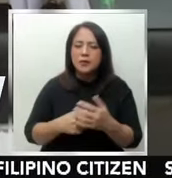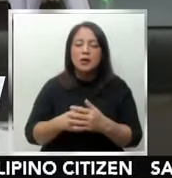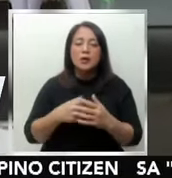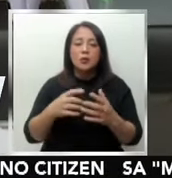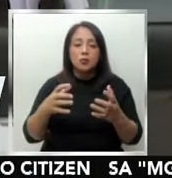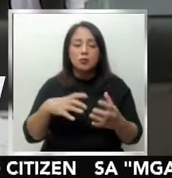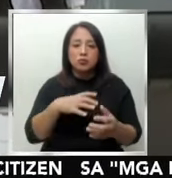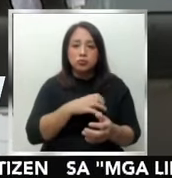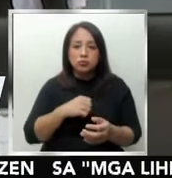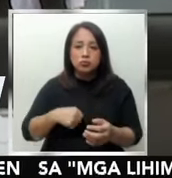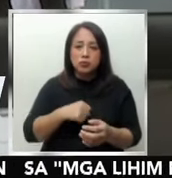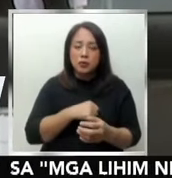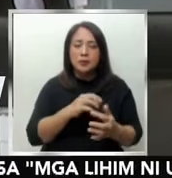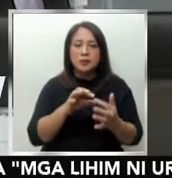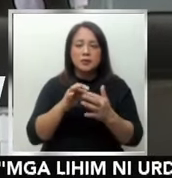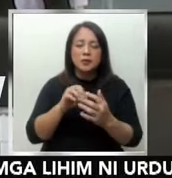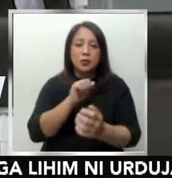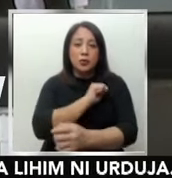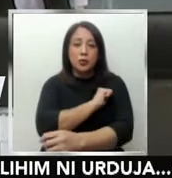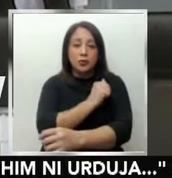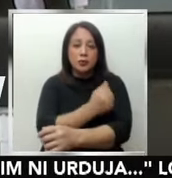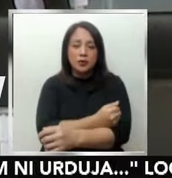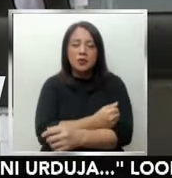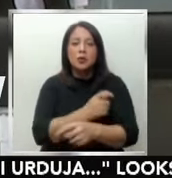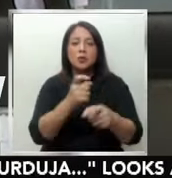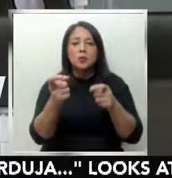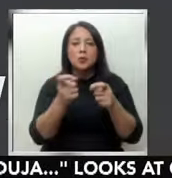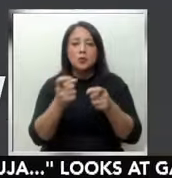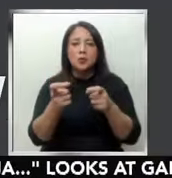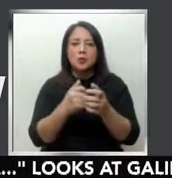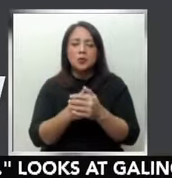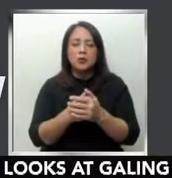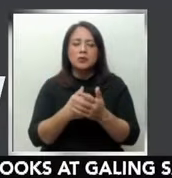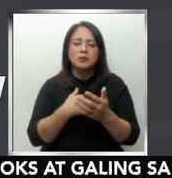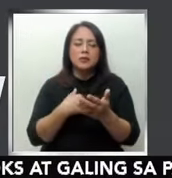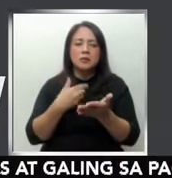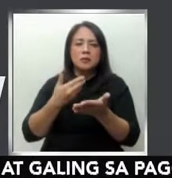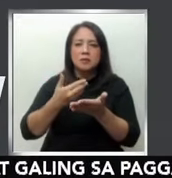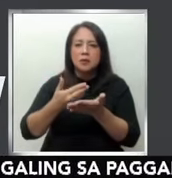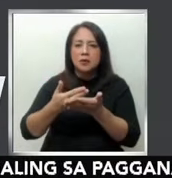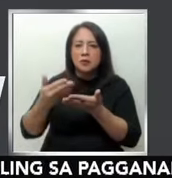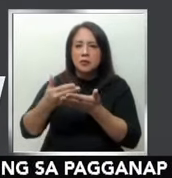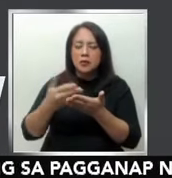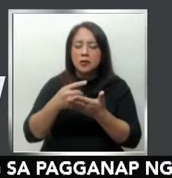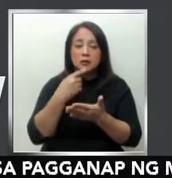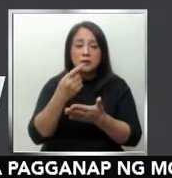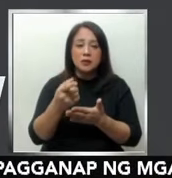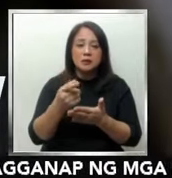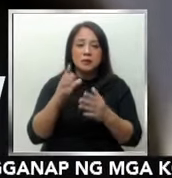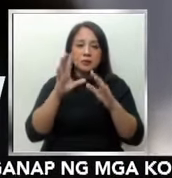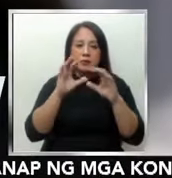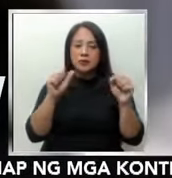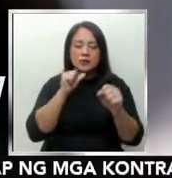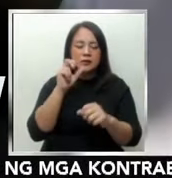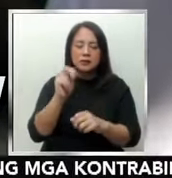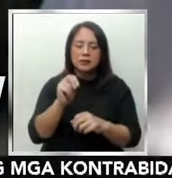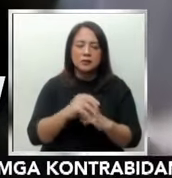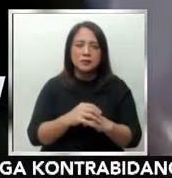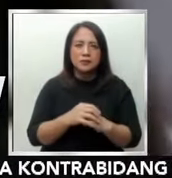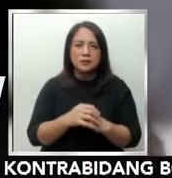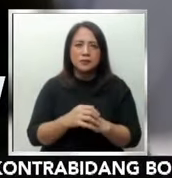siya ng special powers para kontrolin ang presyo ng pangunahing bilihin sagot ng Pangulo hindi na ito Kailangan i do